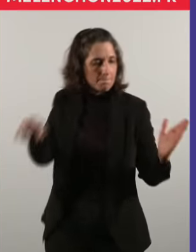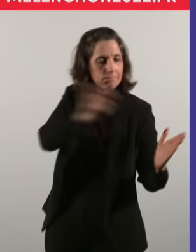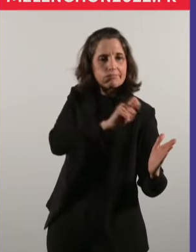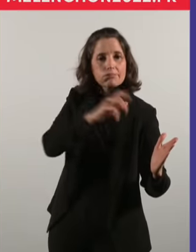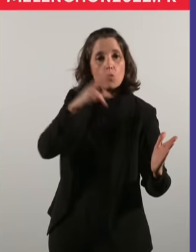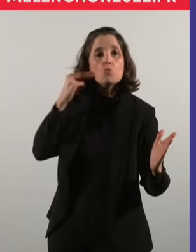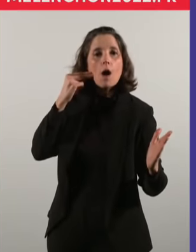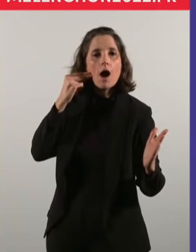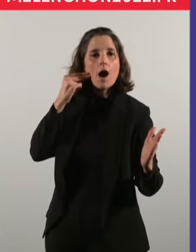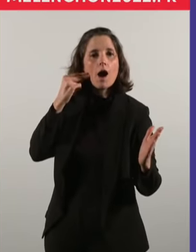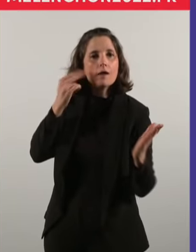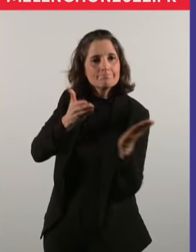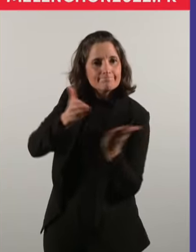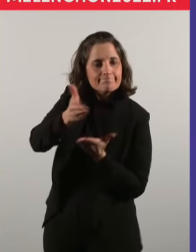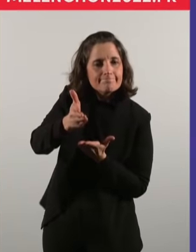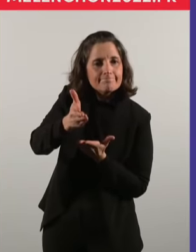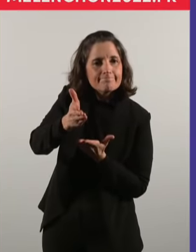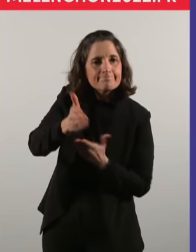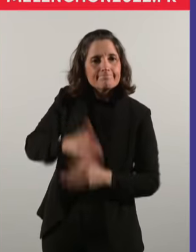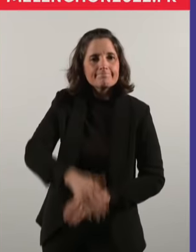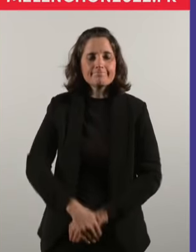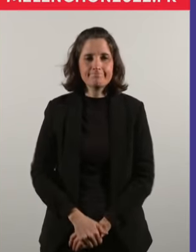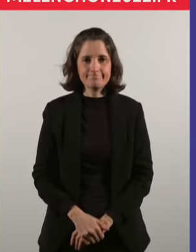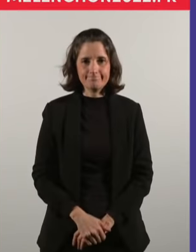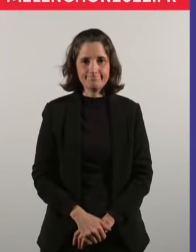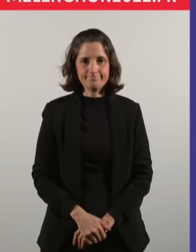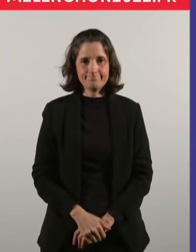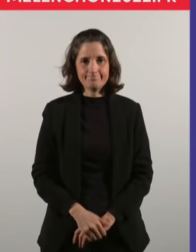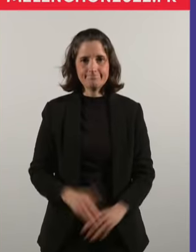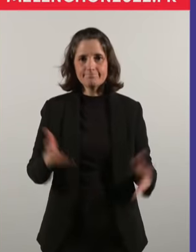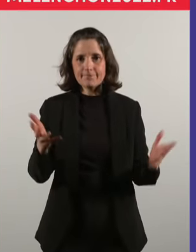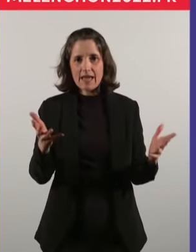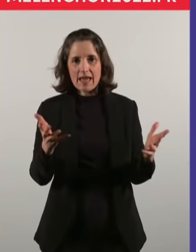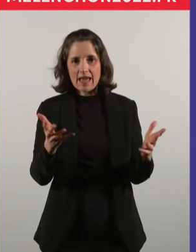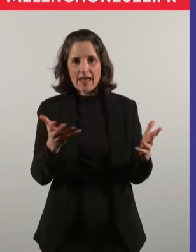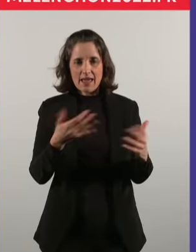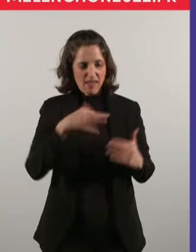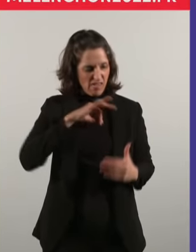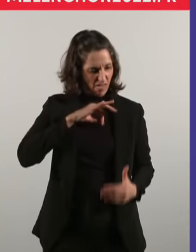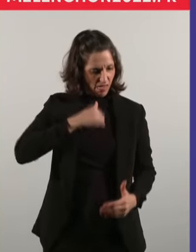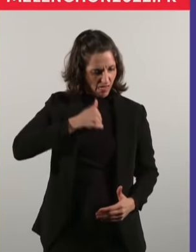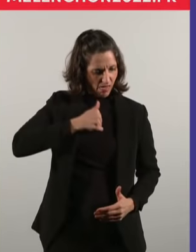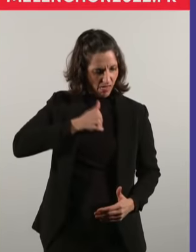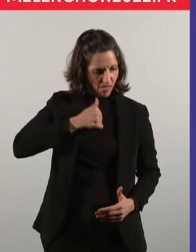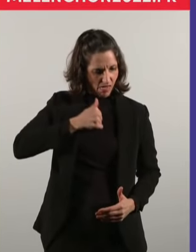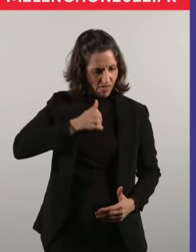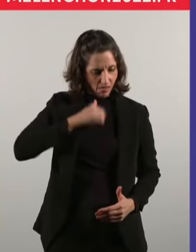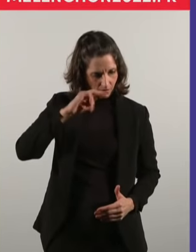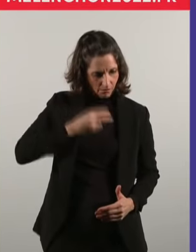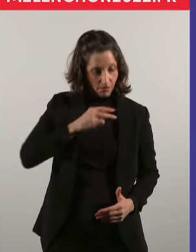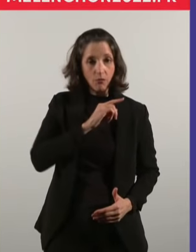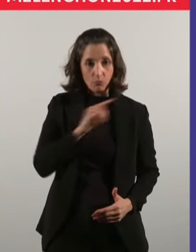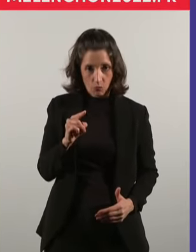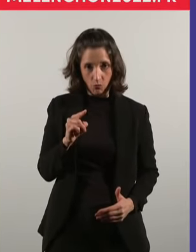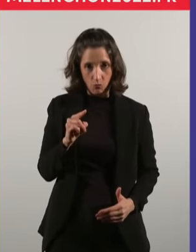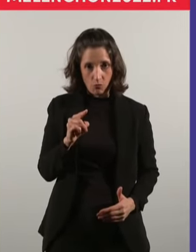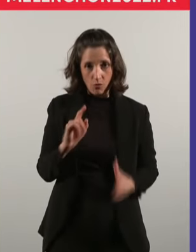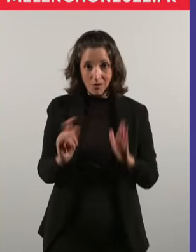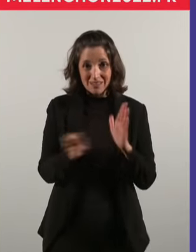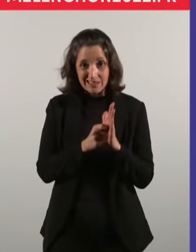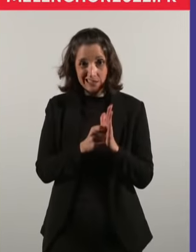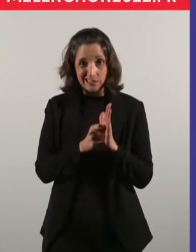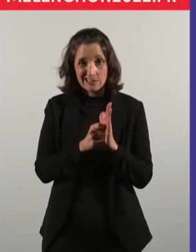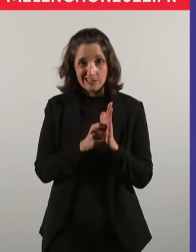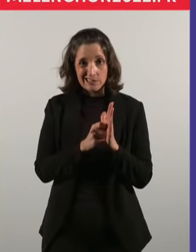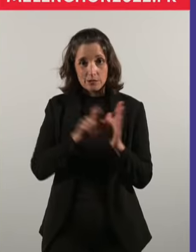lieu de le faire avec le seul souci d'accumuler pour nous-mêmes, le moment alors viendra où nous, nous dirons